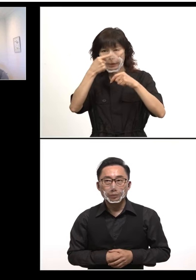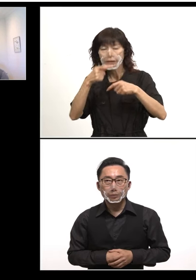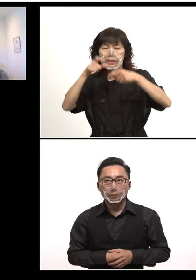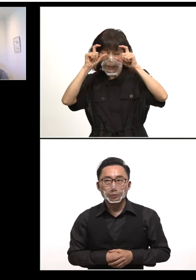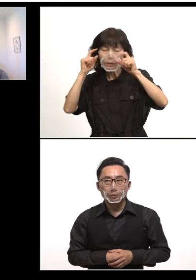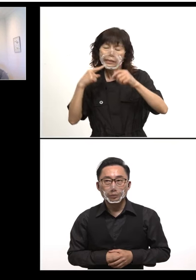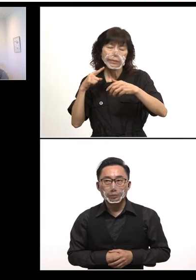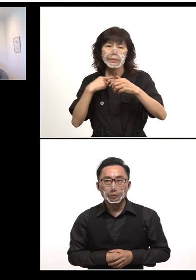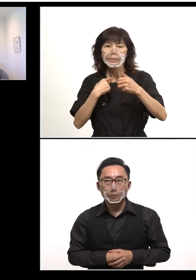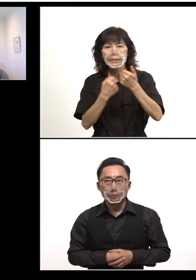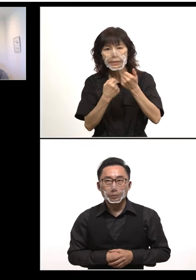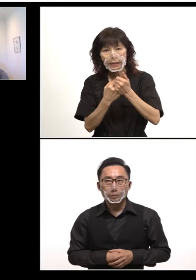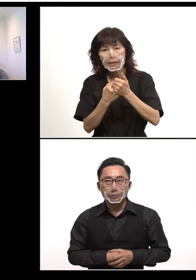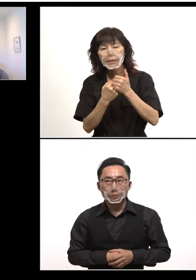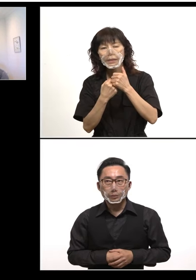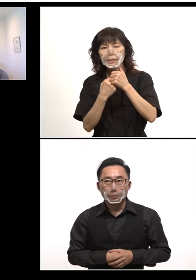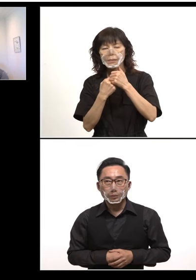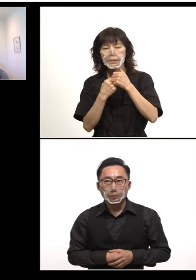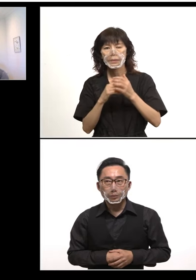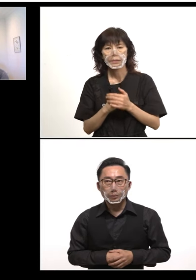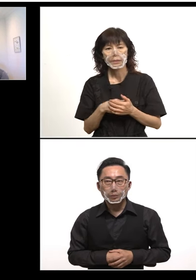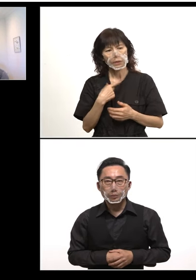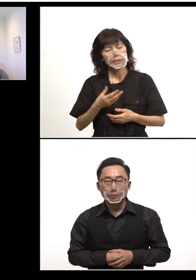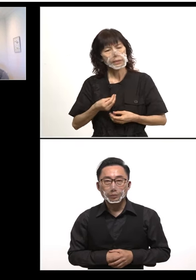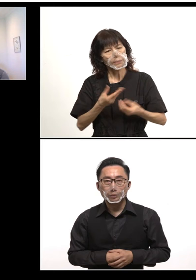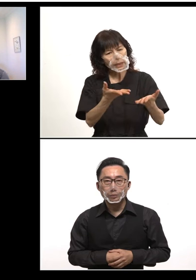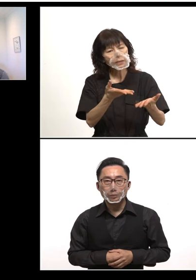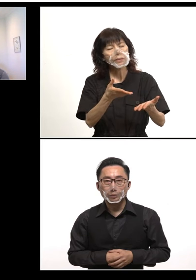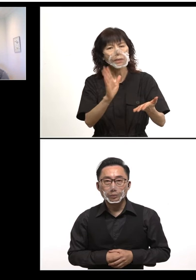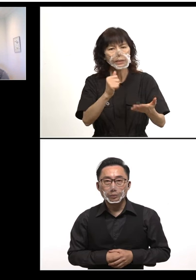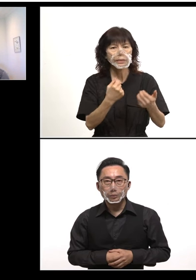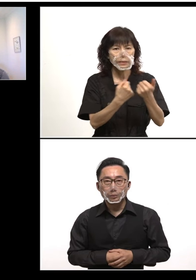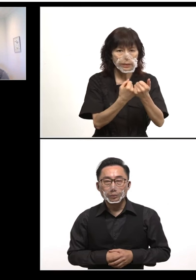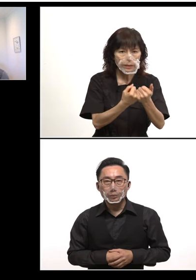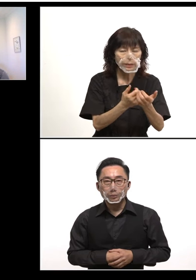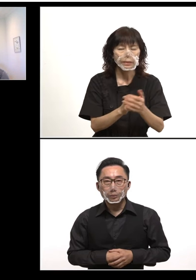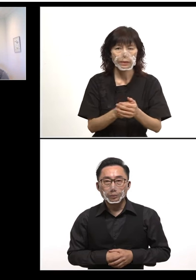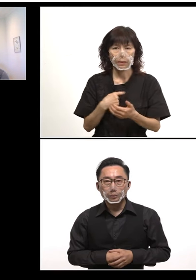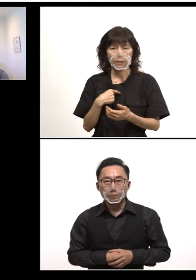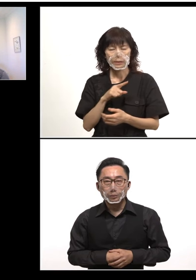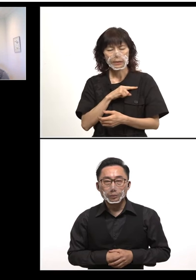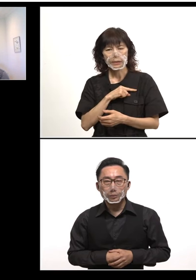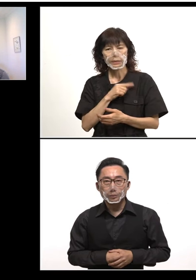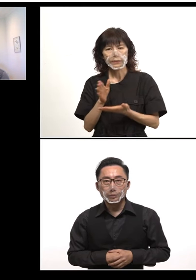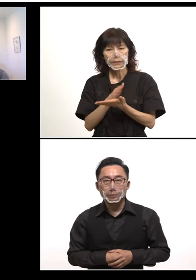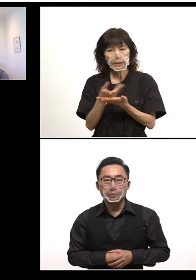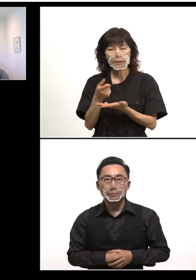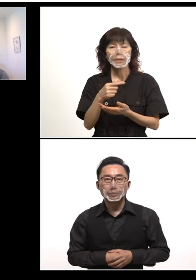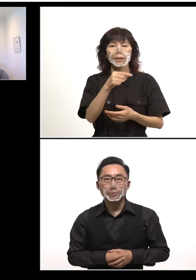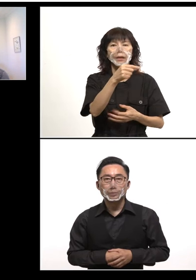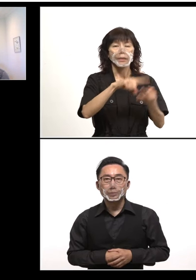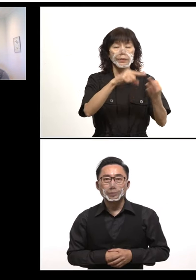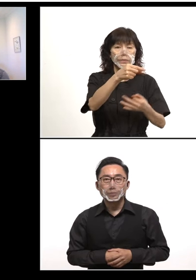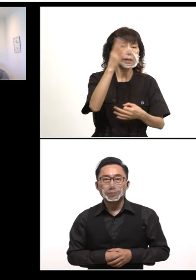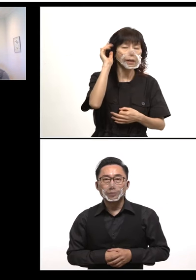要啲 support 啦。咁所以呢樣嘢我哋點樣去 provide 呢件事呢？我都想分享一樣嘢就係頭先阿 Josh 有講過啦，